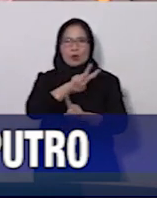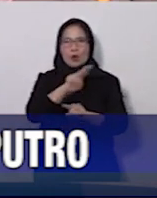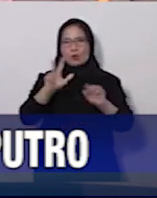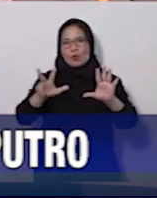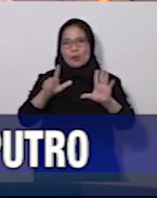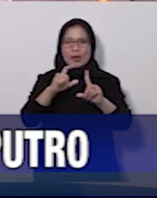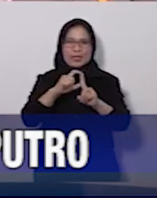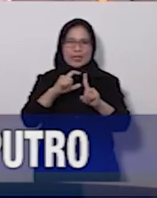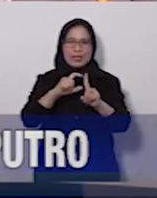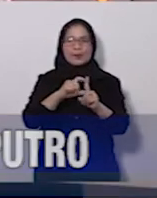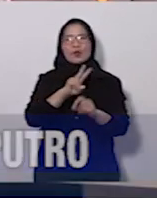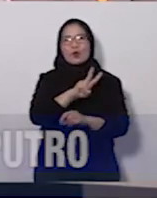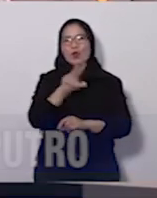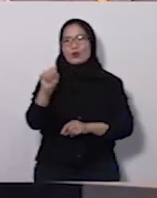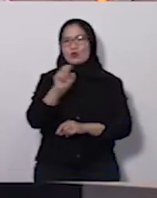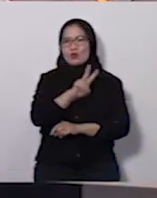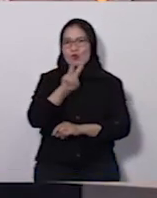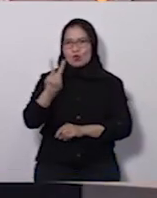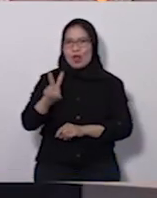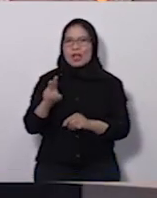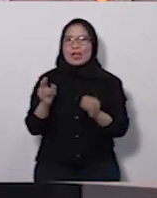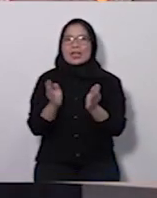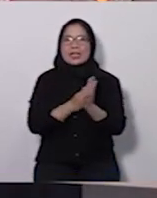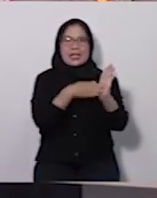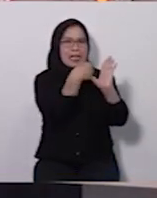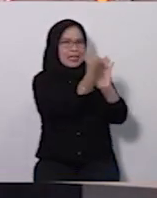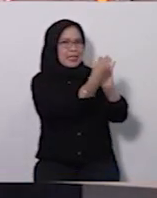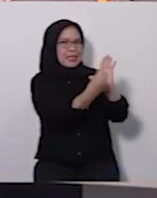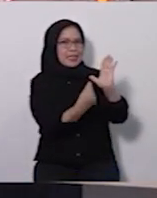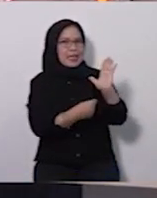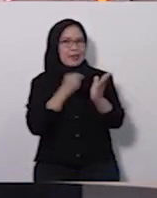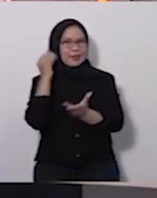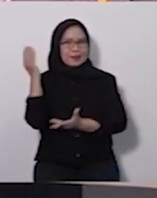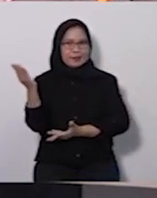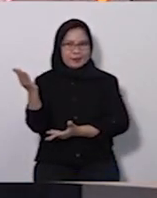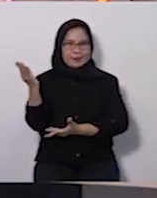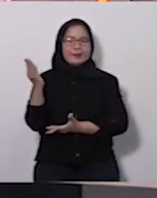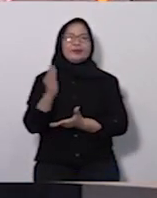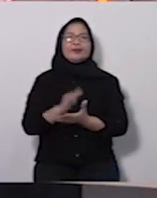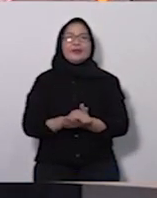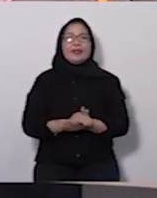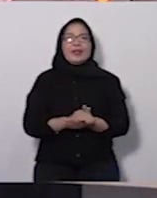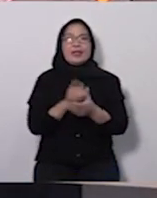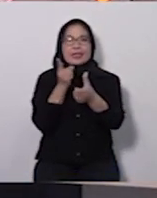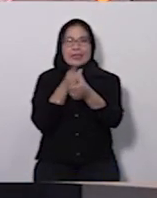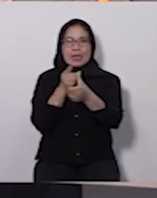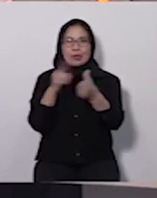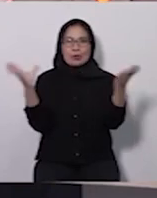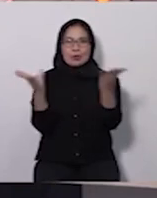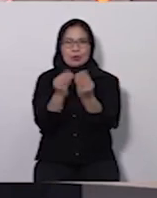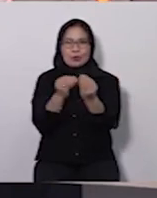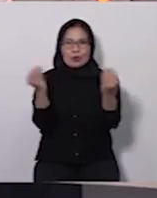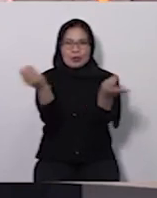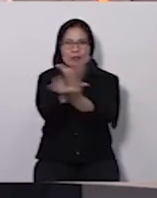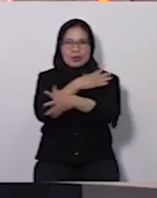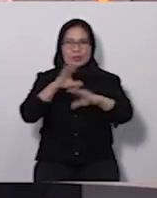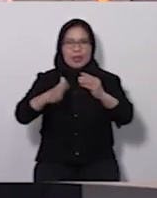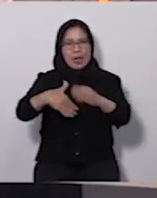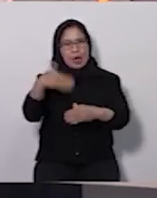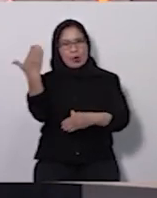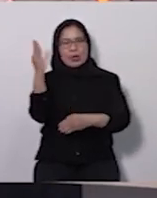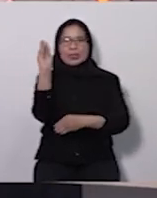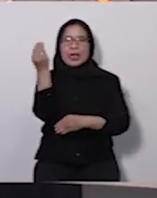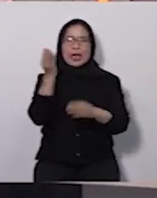Desember 2022 dengan rincian sebagai berikut 1 volume arus lalu lintas yang keluar